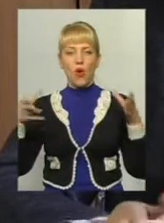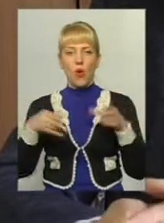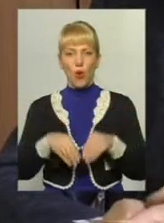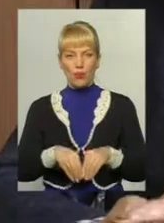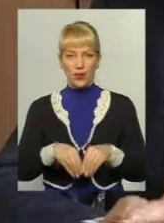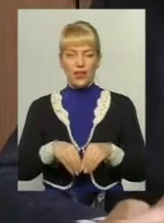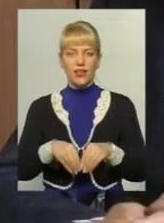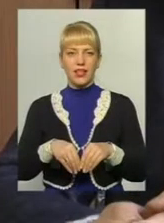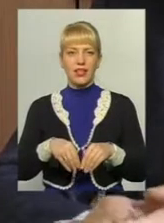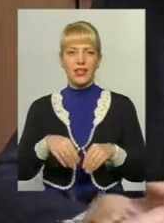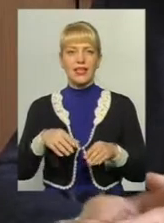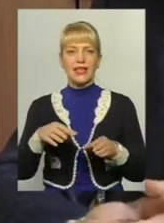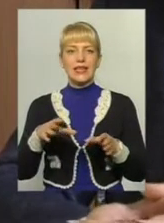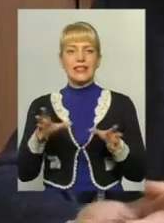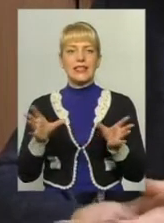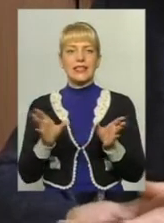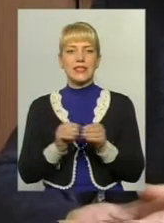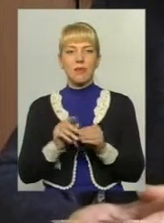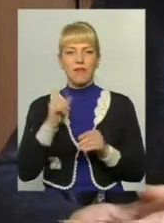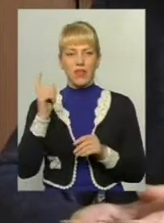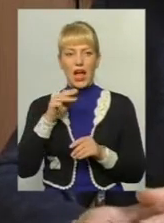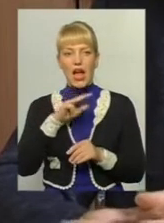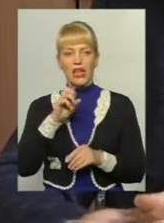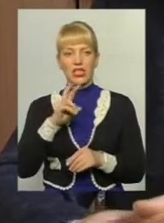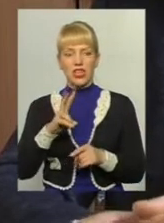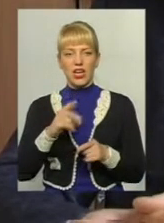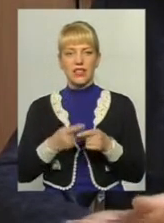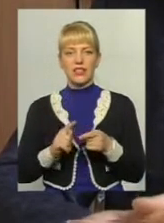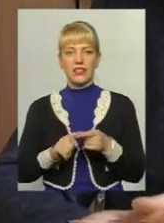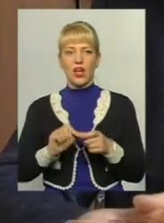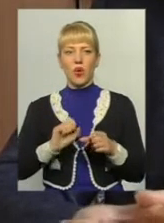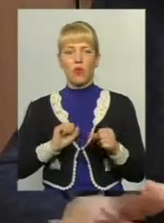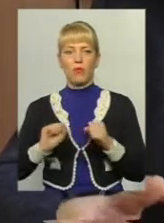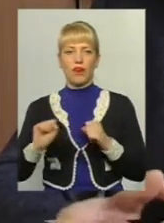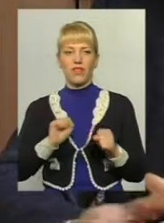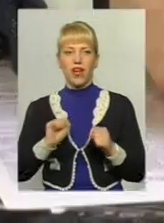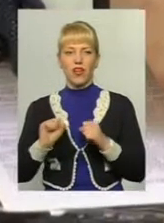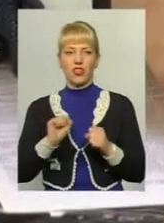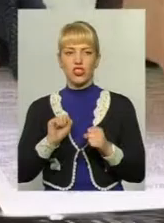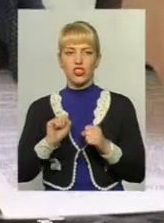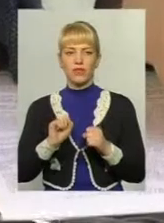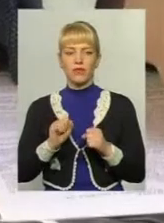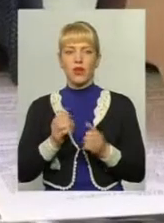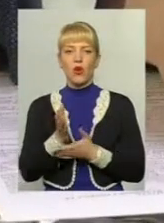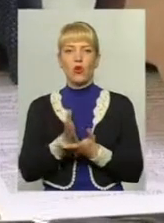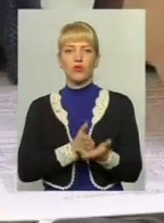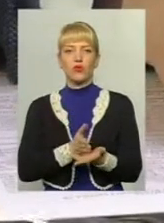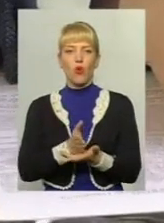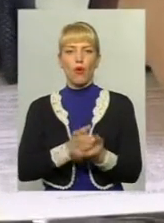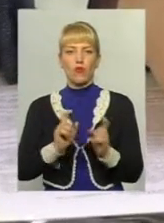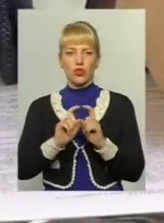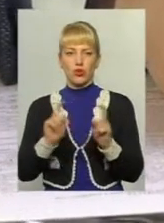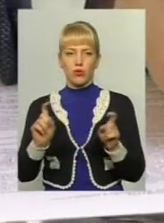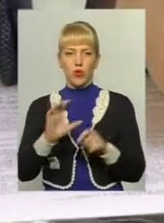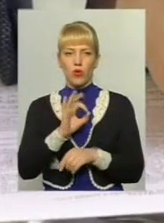свій контингент. ЖЕК і ОСББ – це не дві протилежні речі. Це не альтернатива один